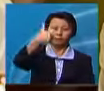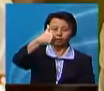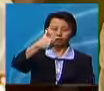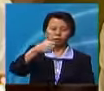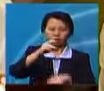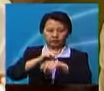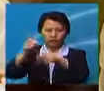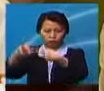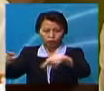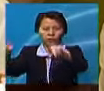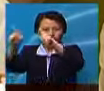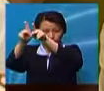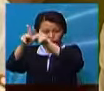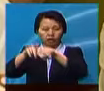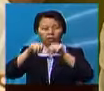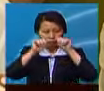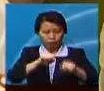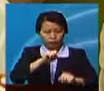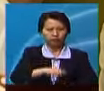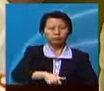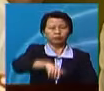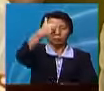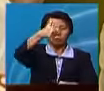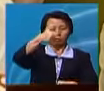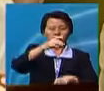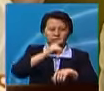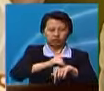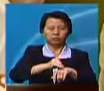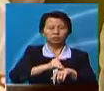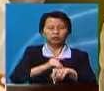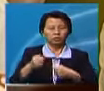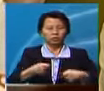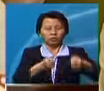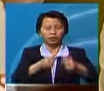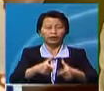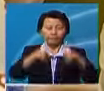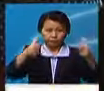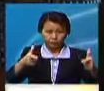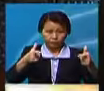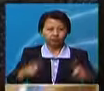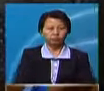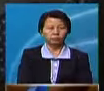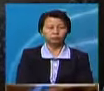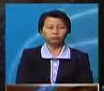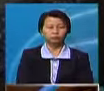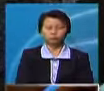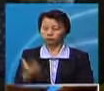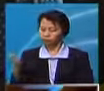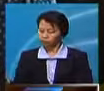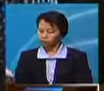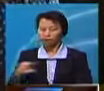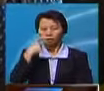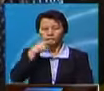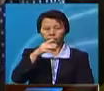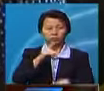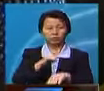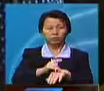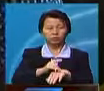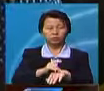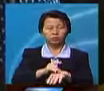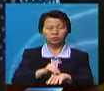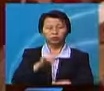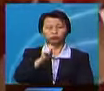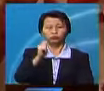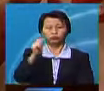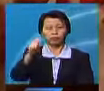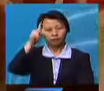Kuala Kangsar dan di Sungai Besar. Beliau menyatakannya di Wakaf Baru